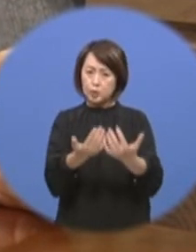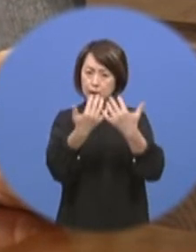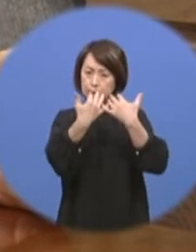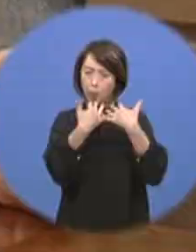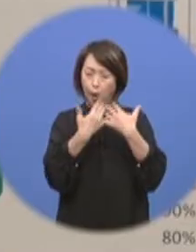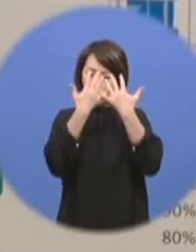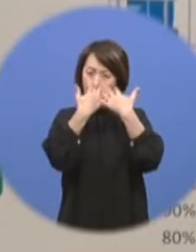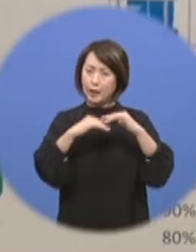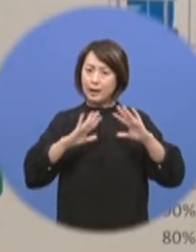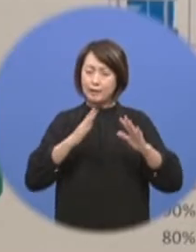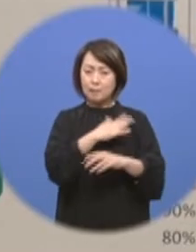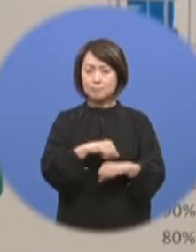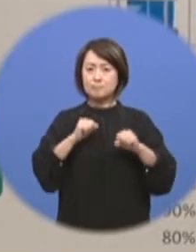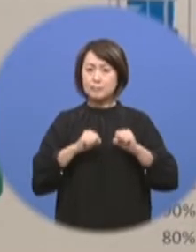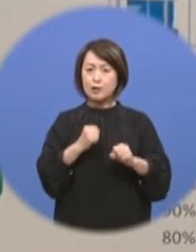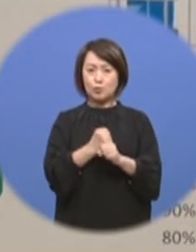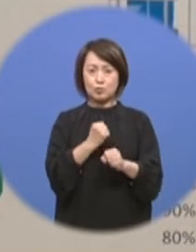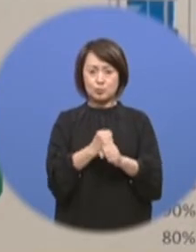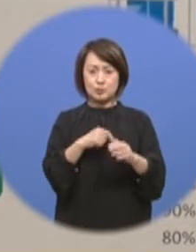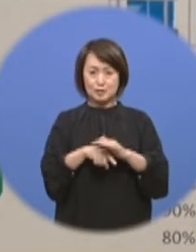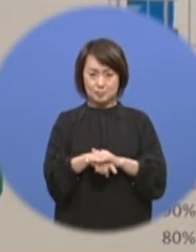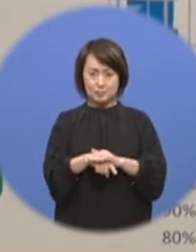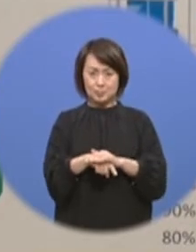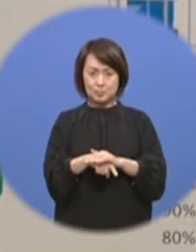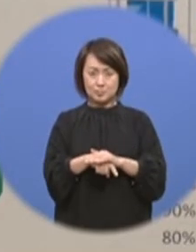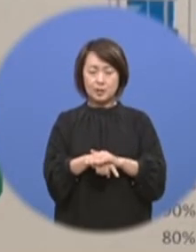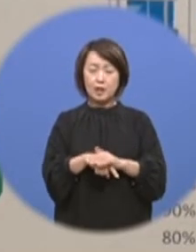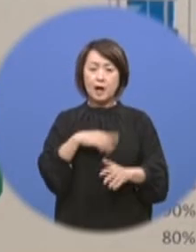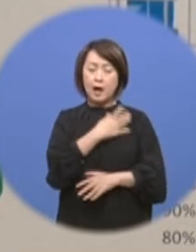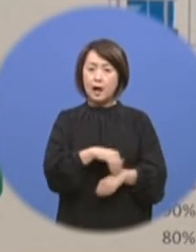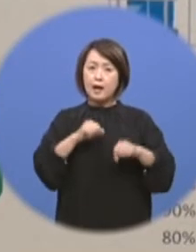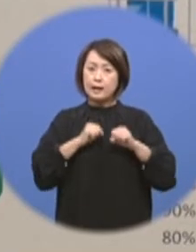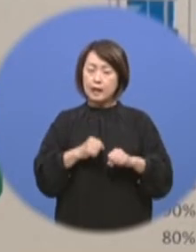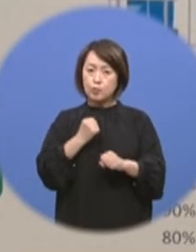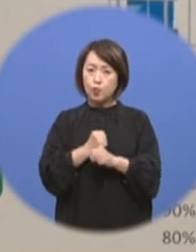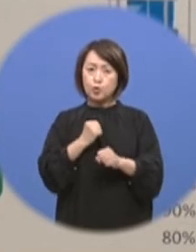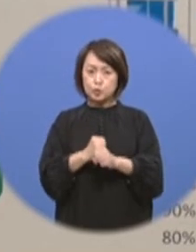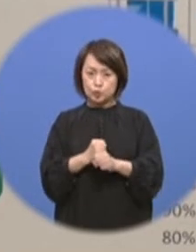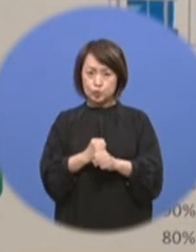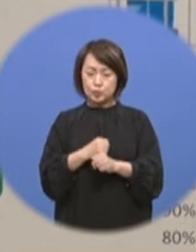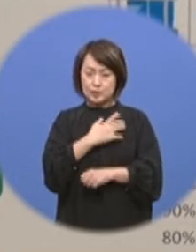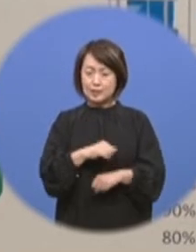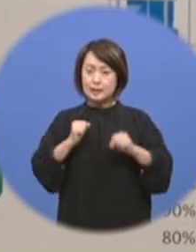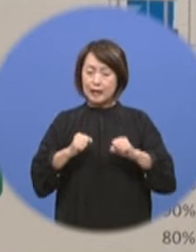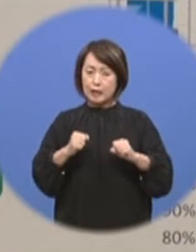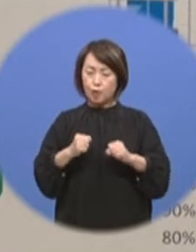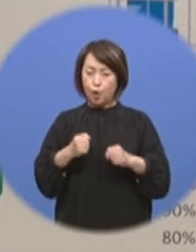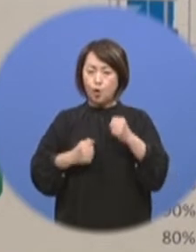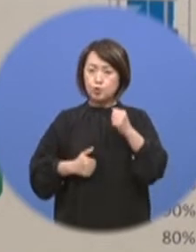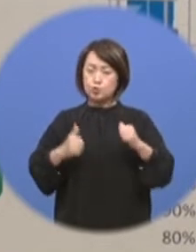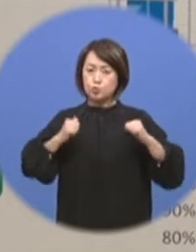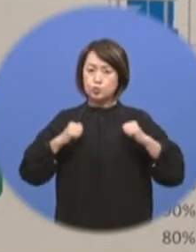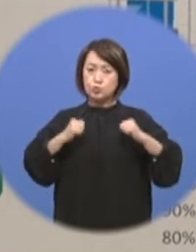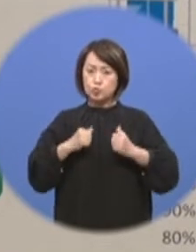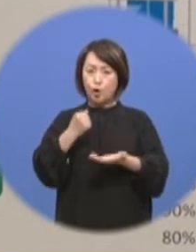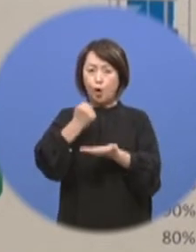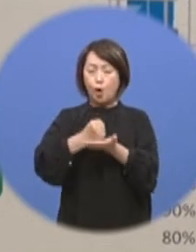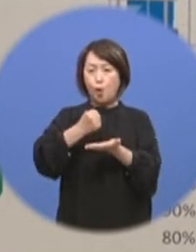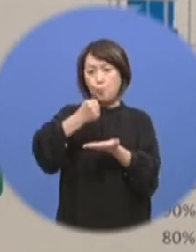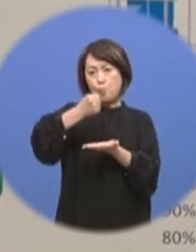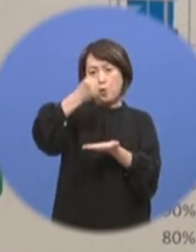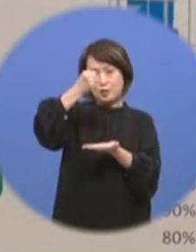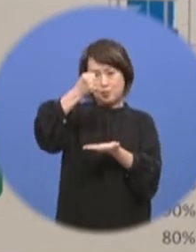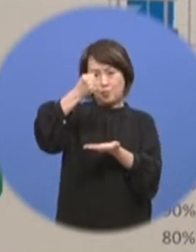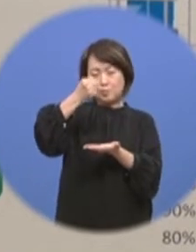ことになるんですが一つは健康づくり運動ポイントっていうのをやっていますね a 既に故人の